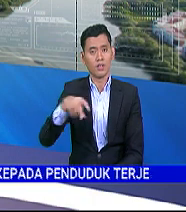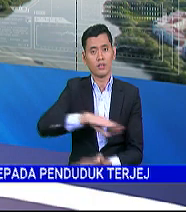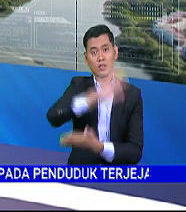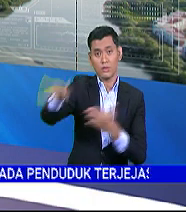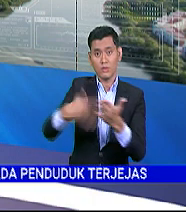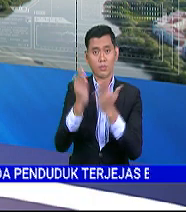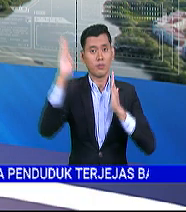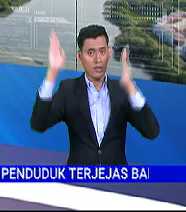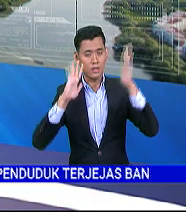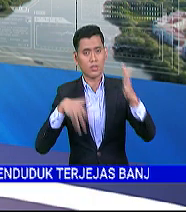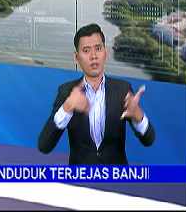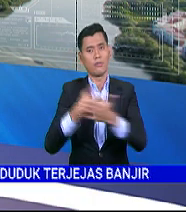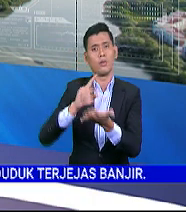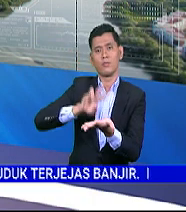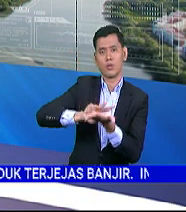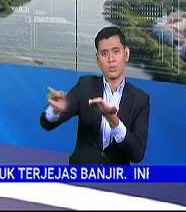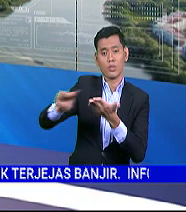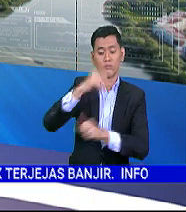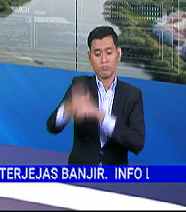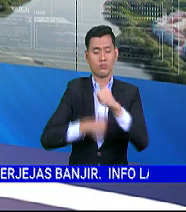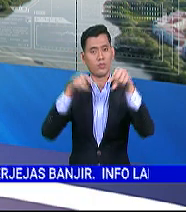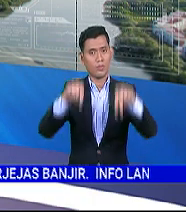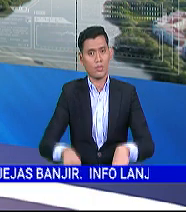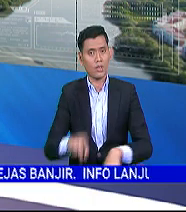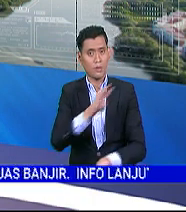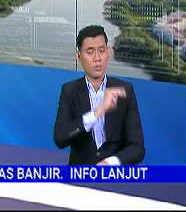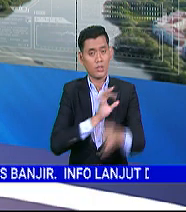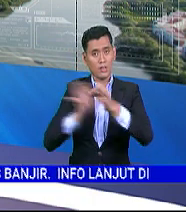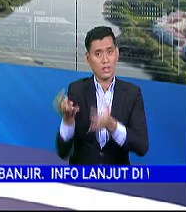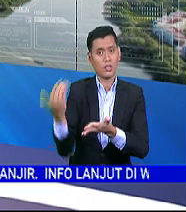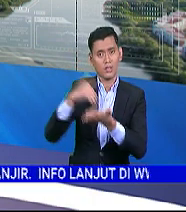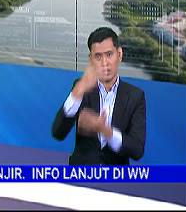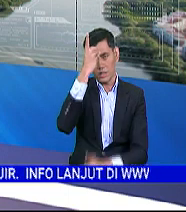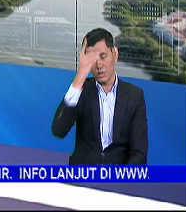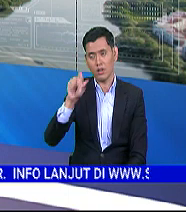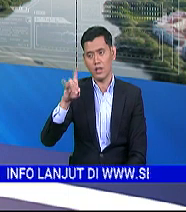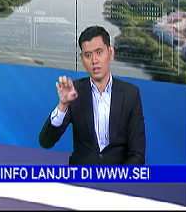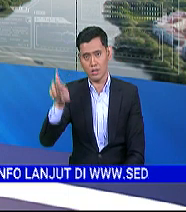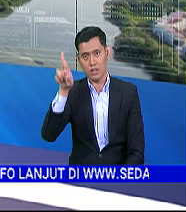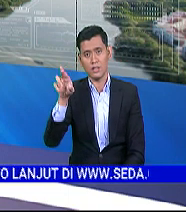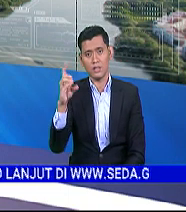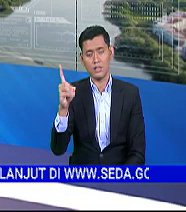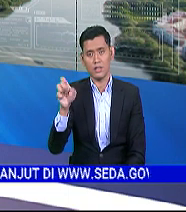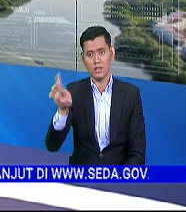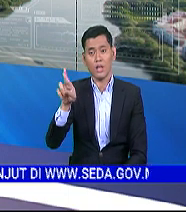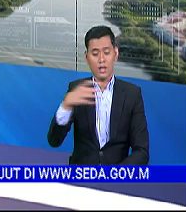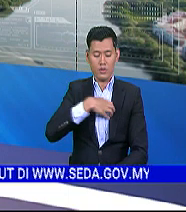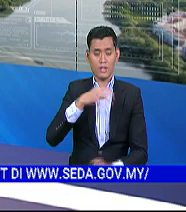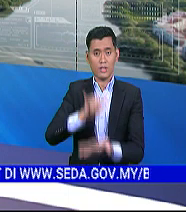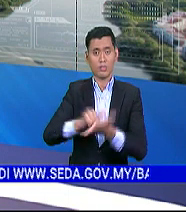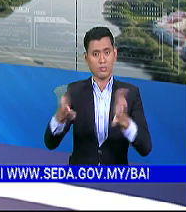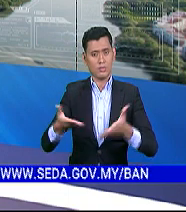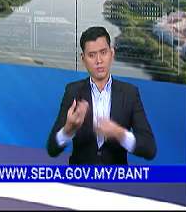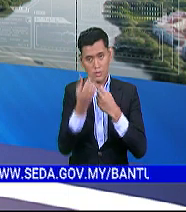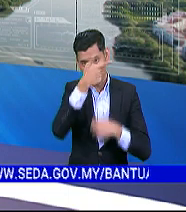seluruh negara sehingga minggu kedua tahun ini. Menterinya Dato' Sri Alexander Nanta Linggi berkata antara aduan berkenaan